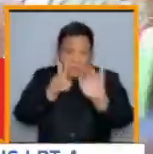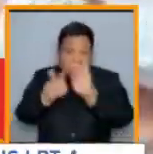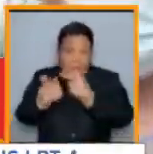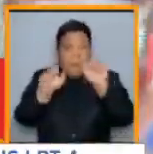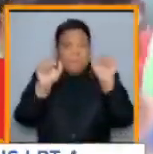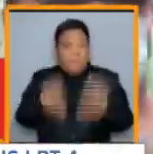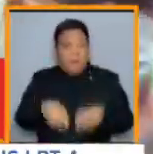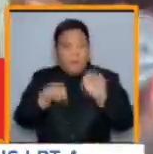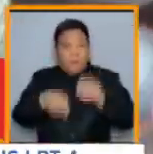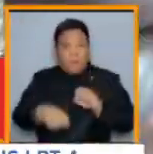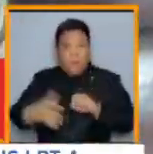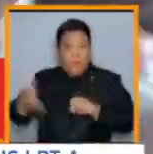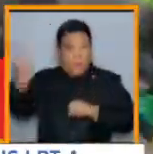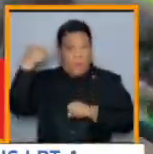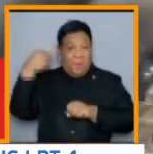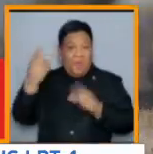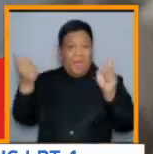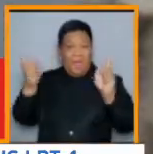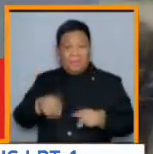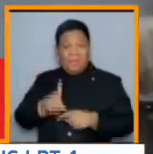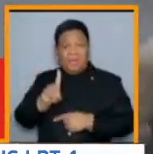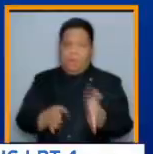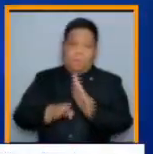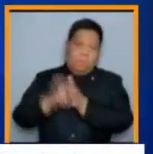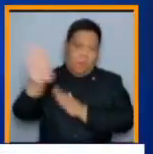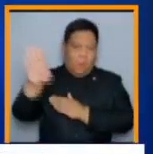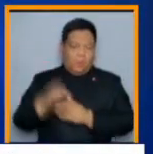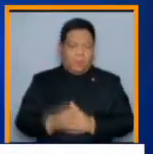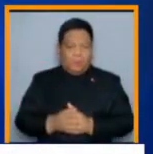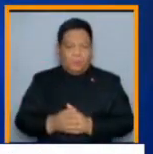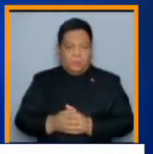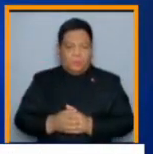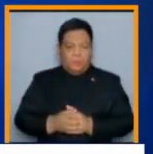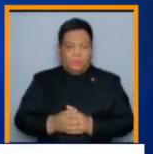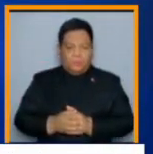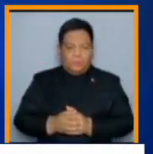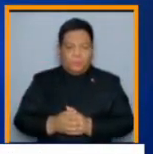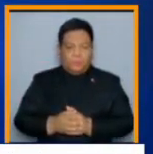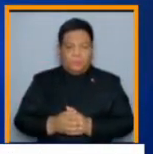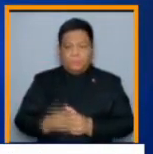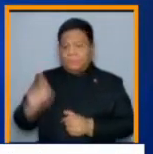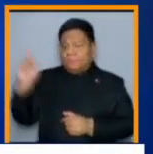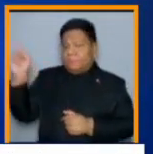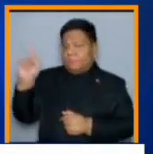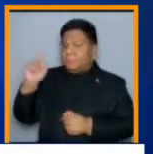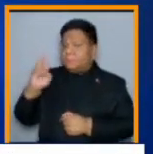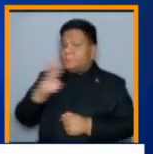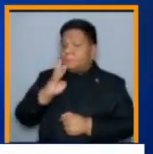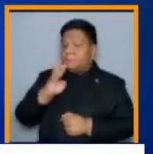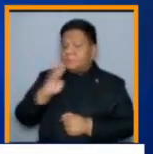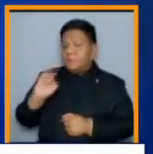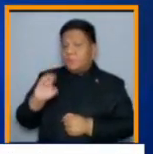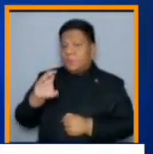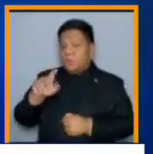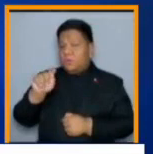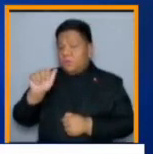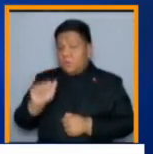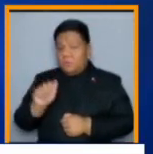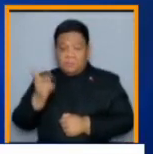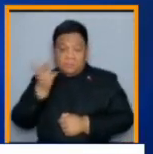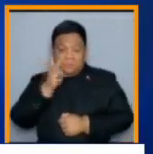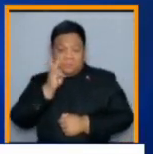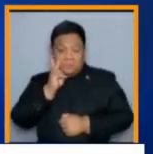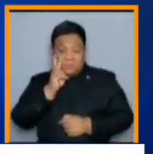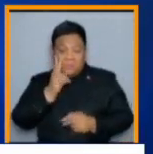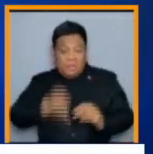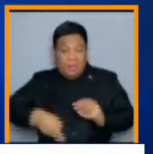high na kaso noong nagkaroon ng Delta variant surge. It might exceed the previous high in cases during the Delta surge.